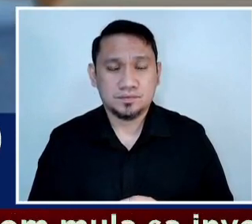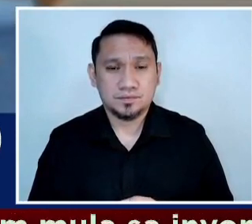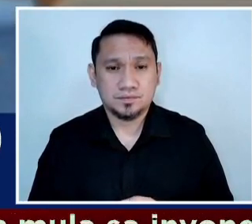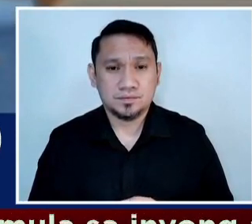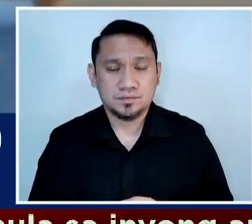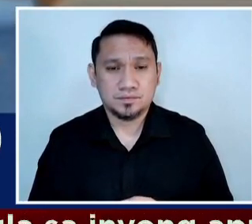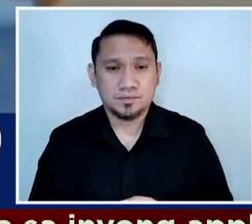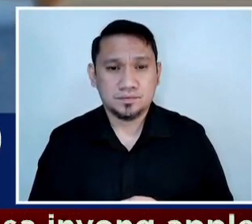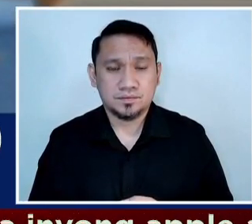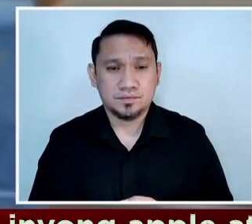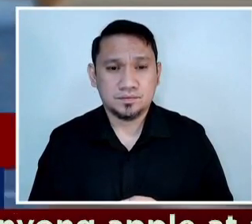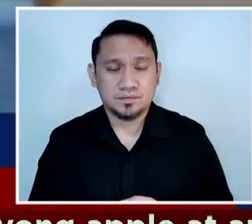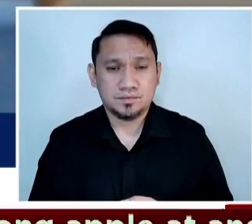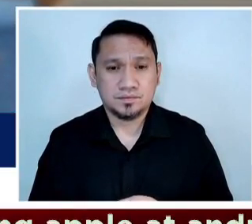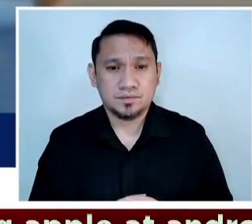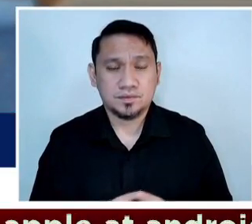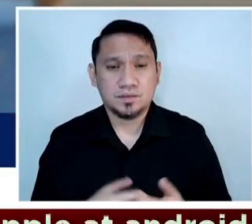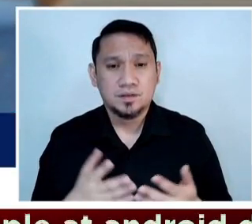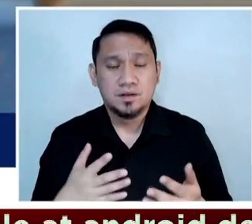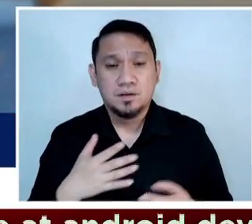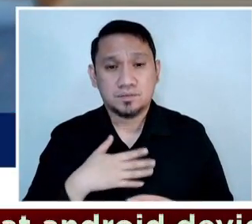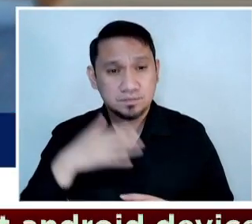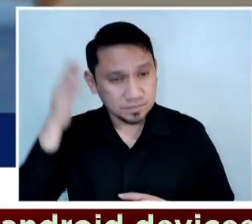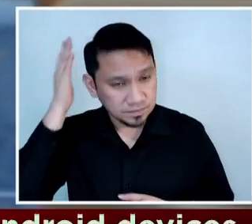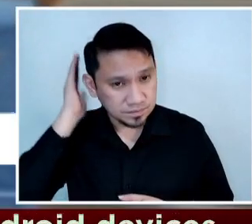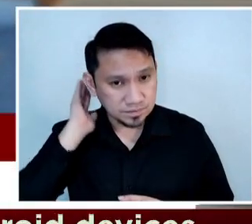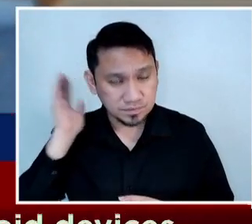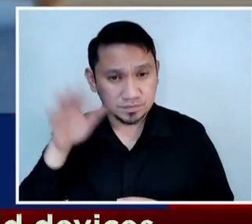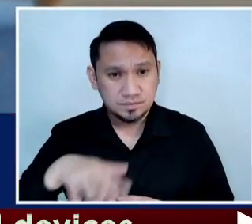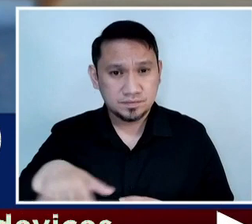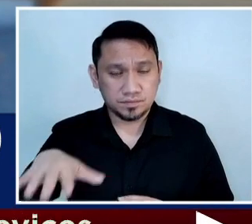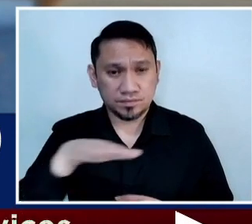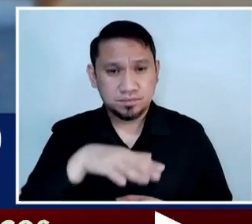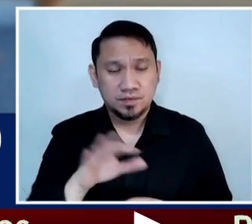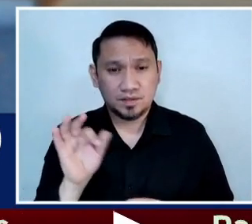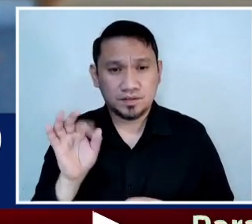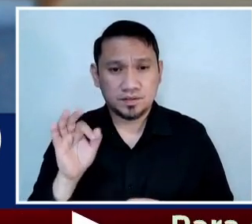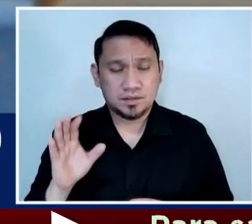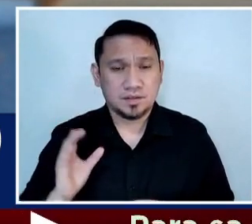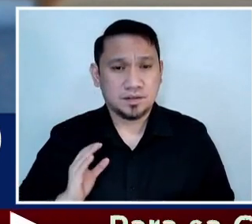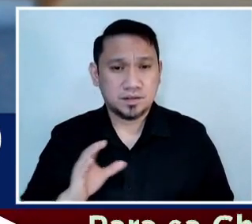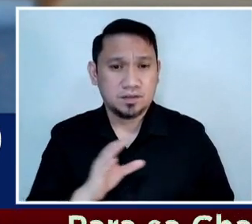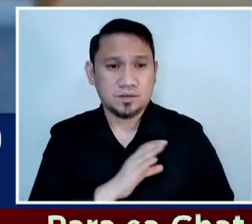I have one final and earnest appeal to the incoming 19th Congress.